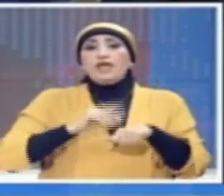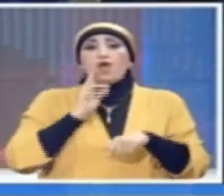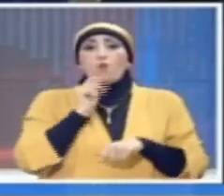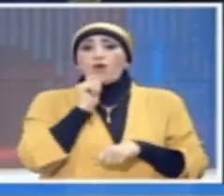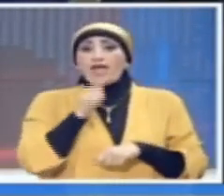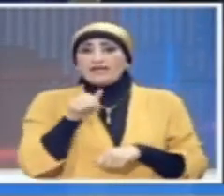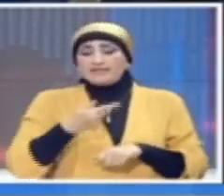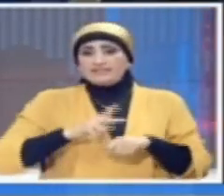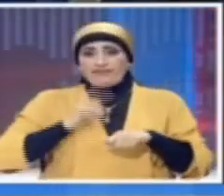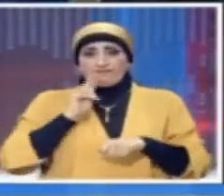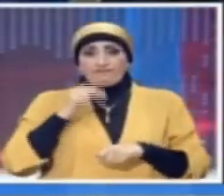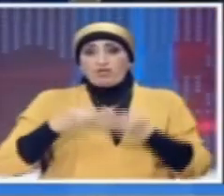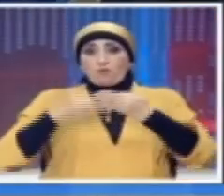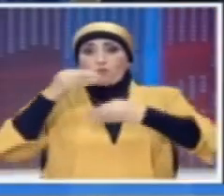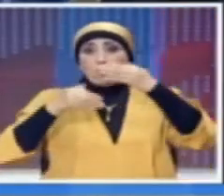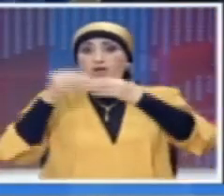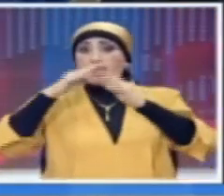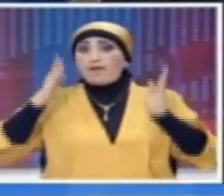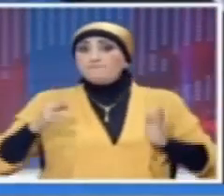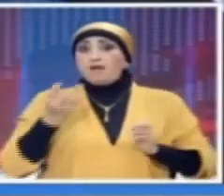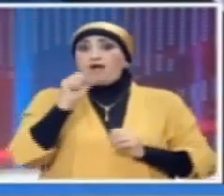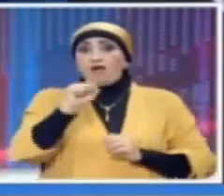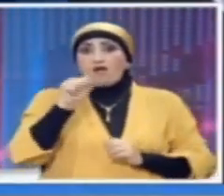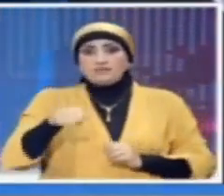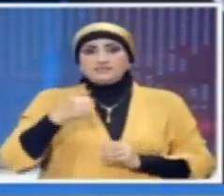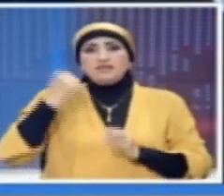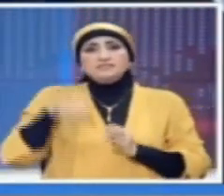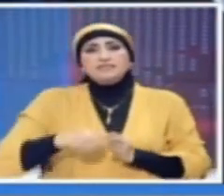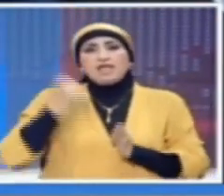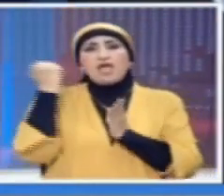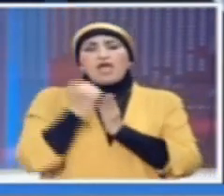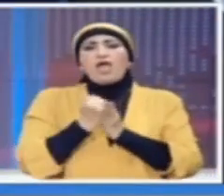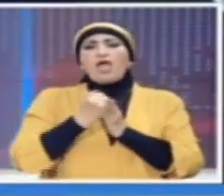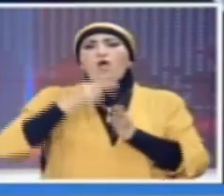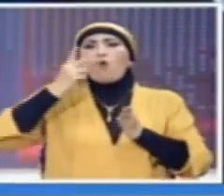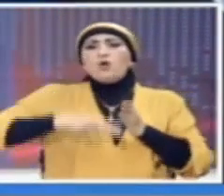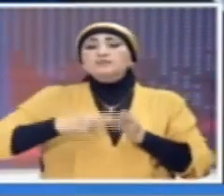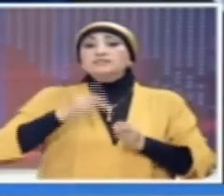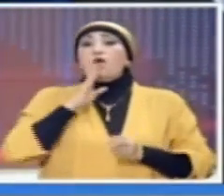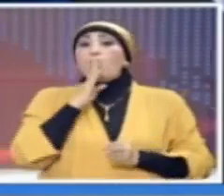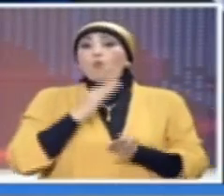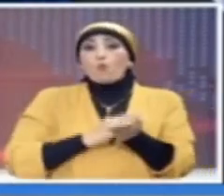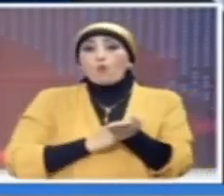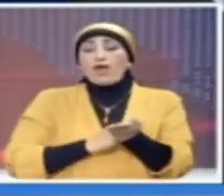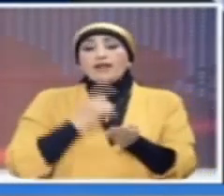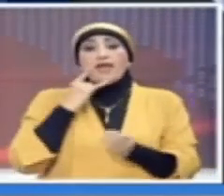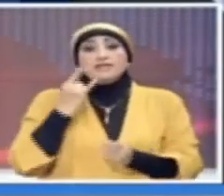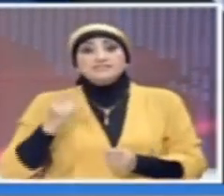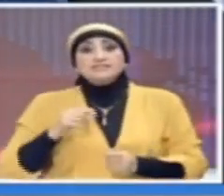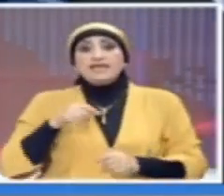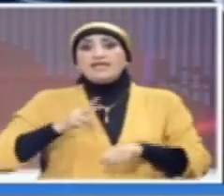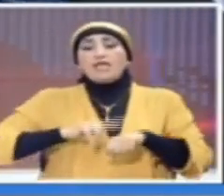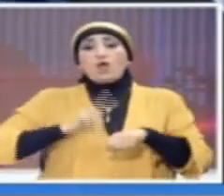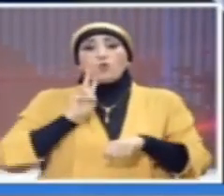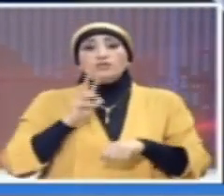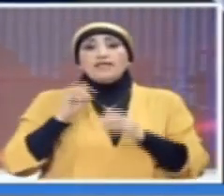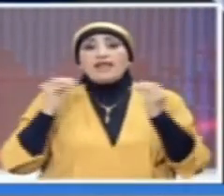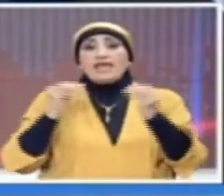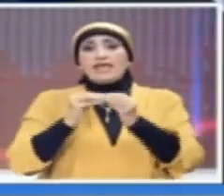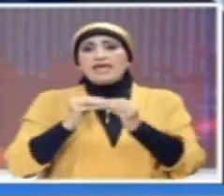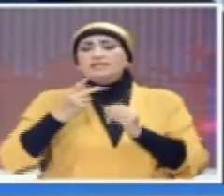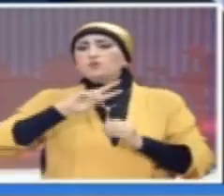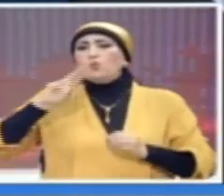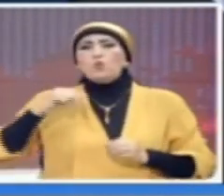أكد مدبولي أن إنشاء هذا المجمع المتخصص في تصنيع إصدار الوثائق والمحررات المؤمنة والذكية للوزارات